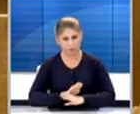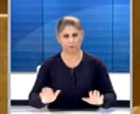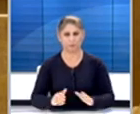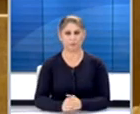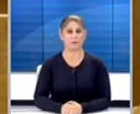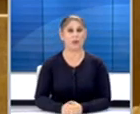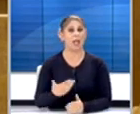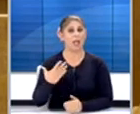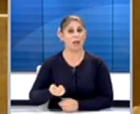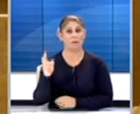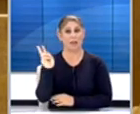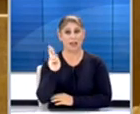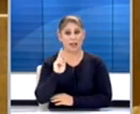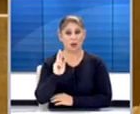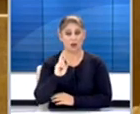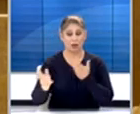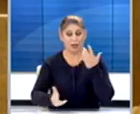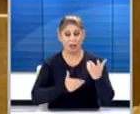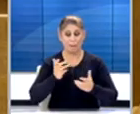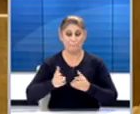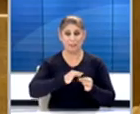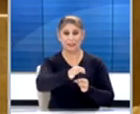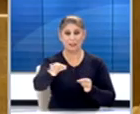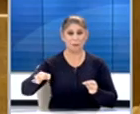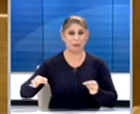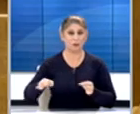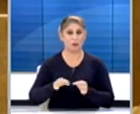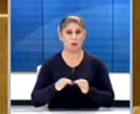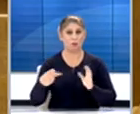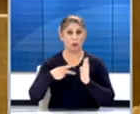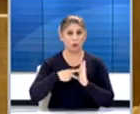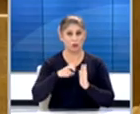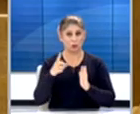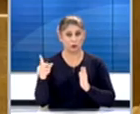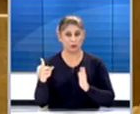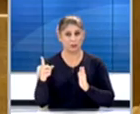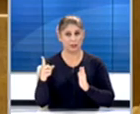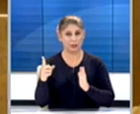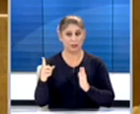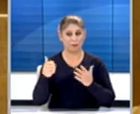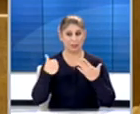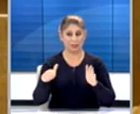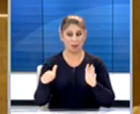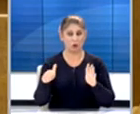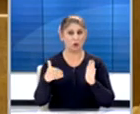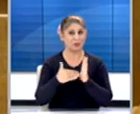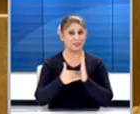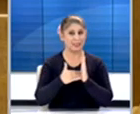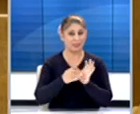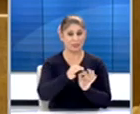Έχουμε ρεκόρ καμένων στρεμμάτων από το 2021 και μετά με 600.000 στρέμματα. Έχουμε.